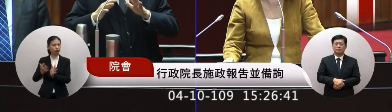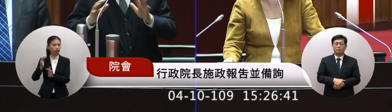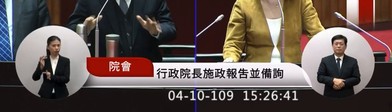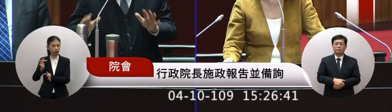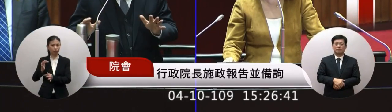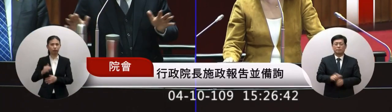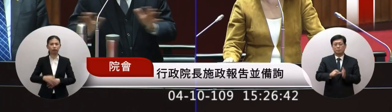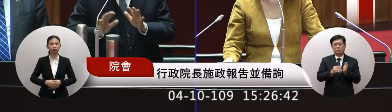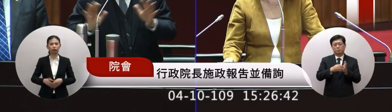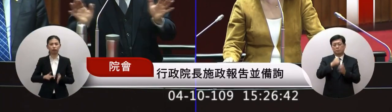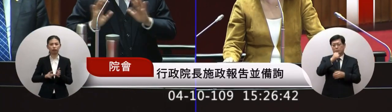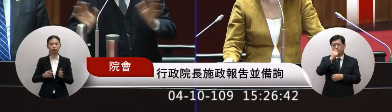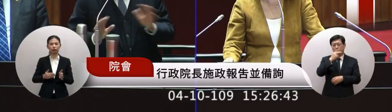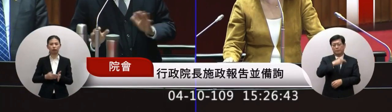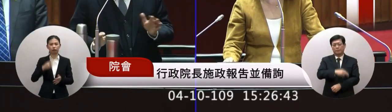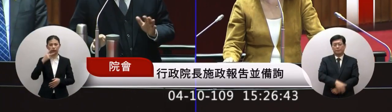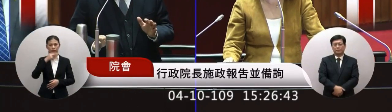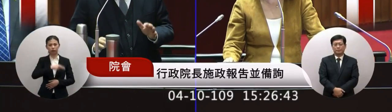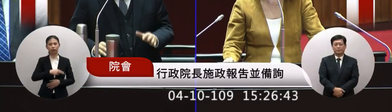至